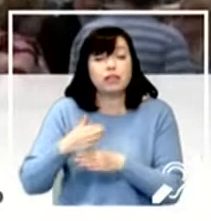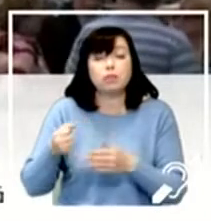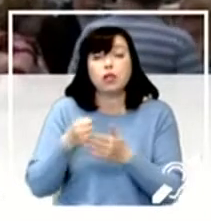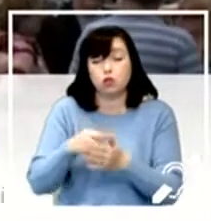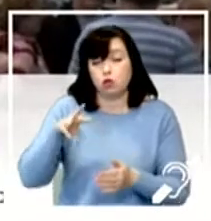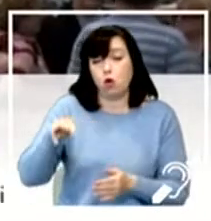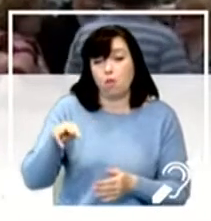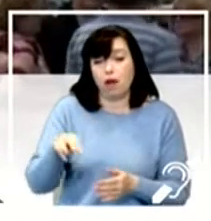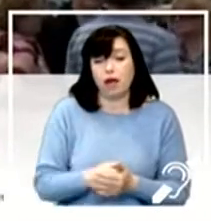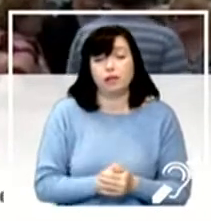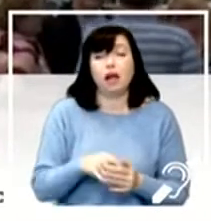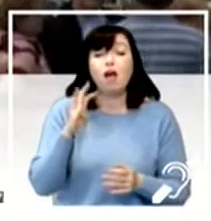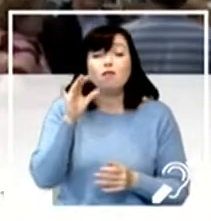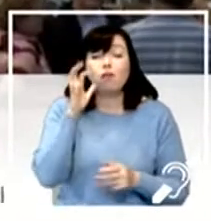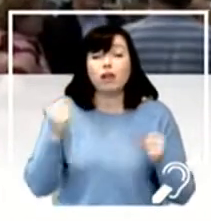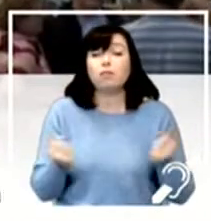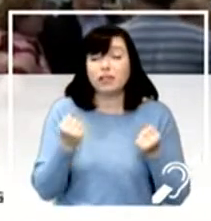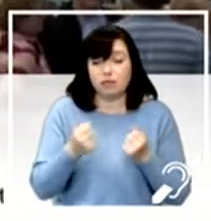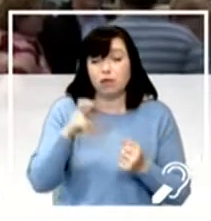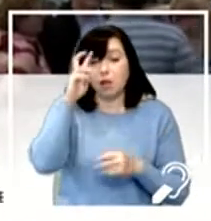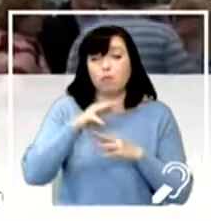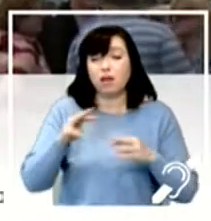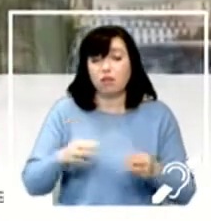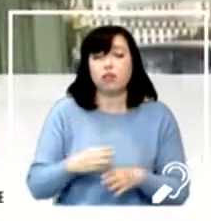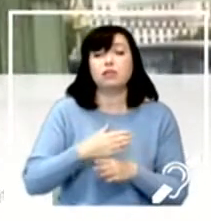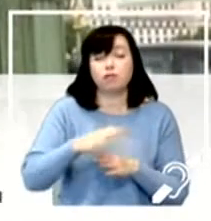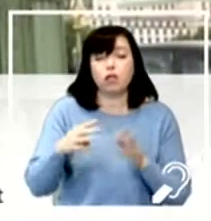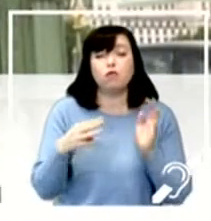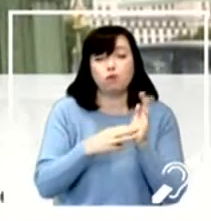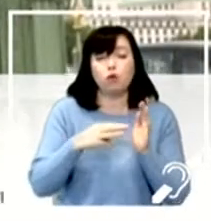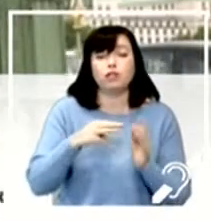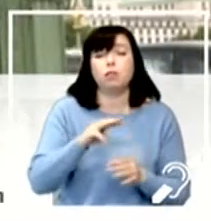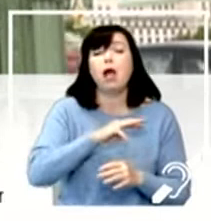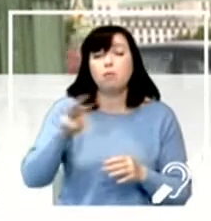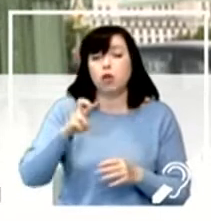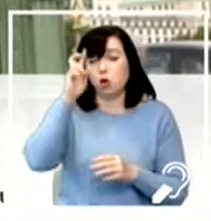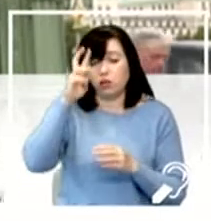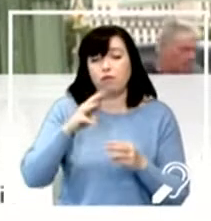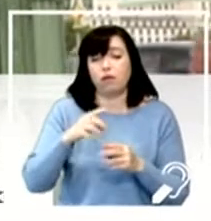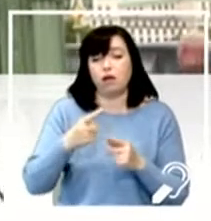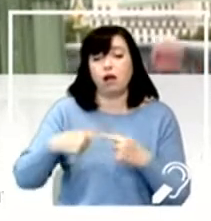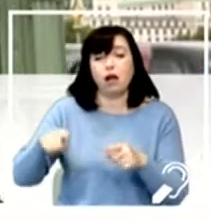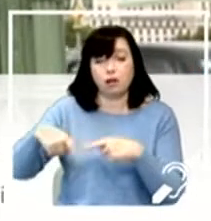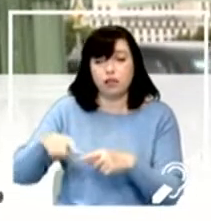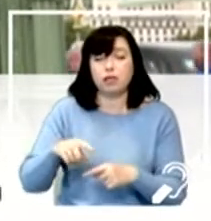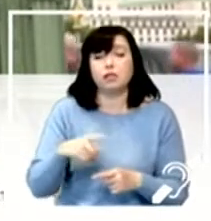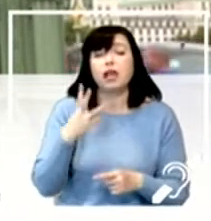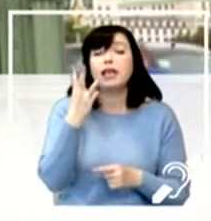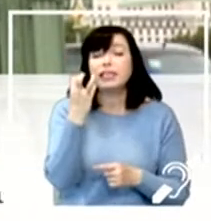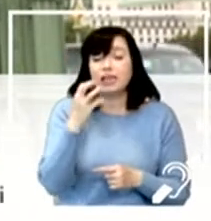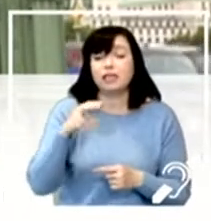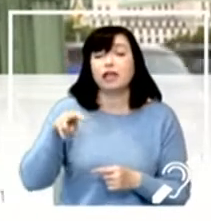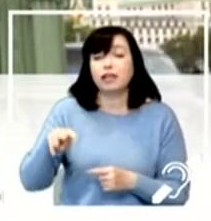martie. În timpul iernii, guvernul mai sprijină și 8 milioane de gospodării cu 300 de lire sterline pentru